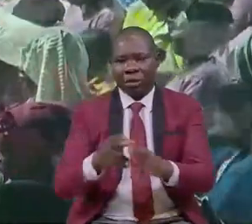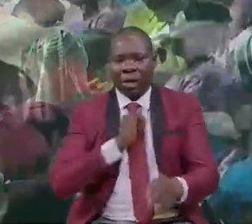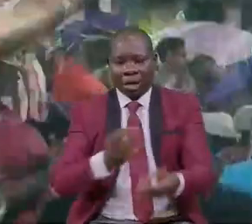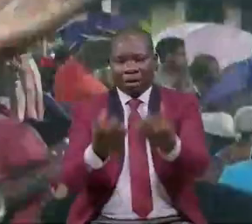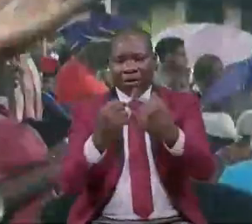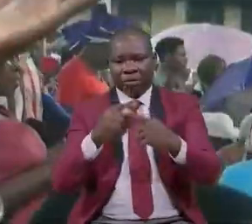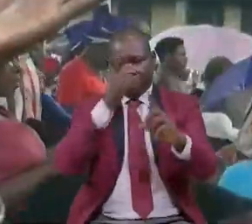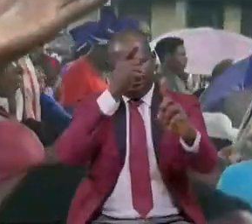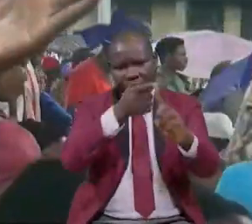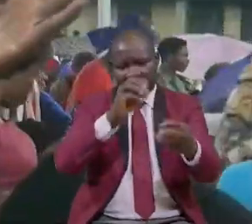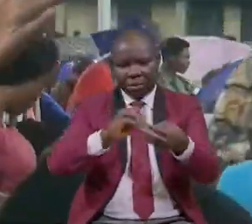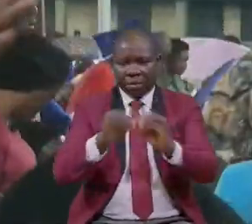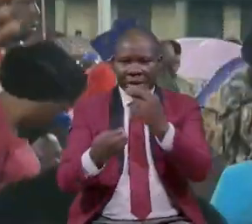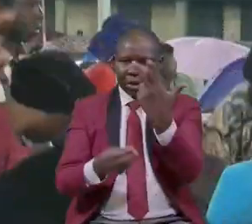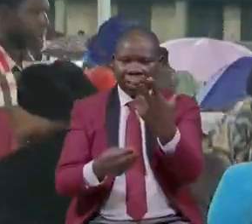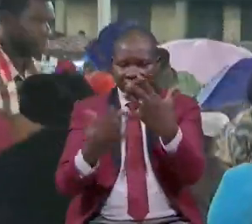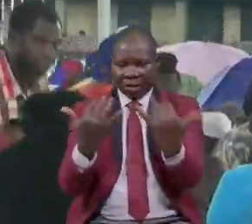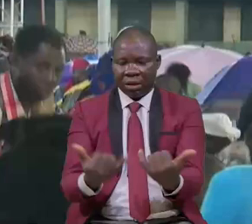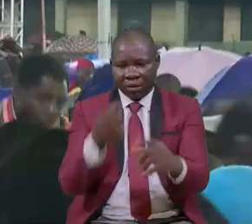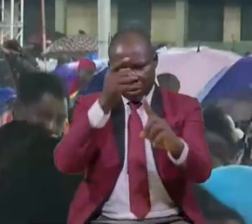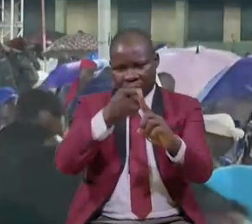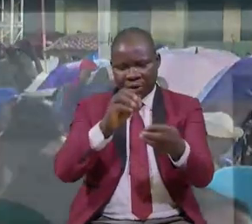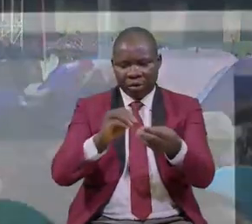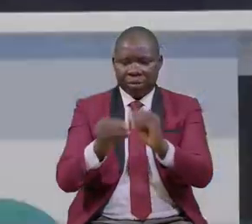Troisième point maintenant. Troisième point,